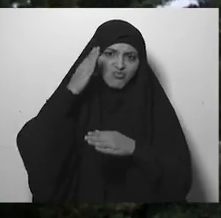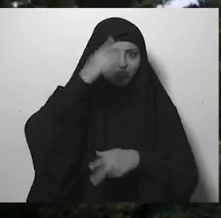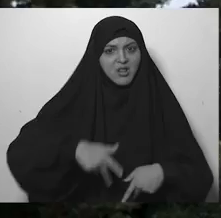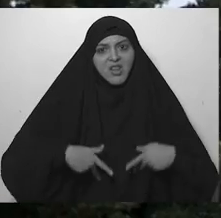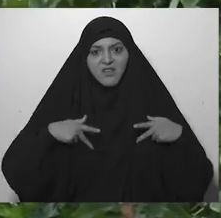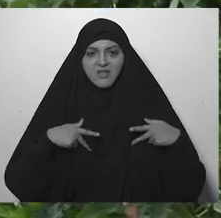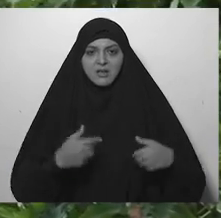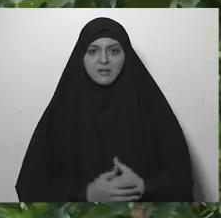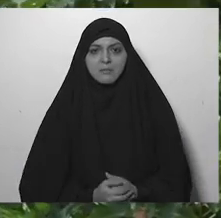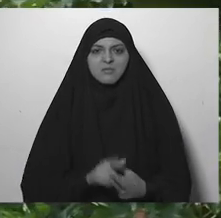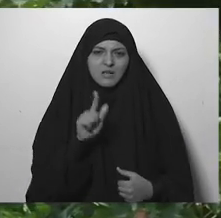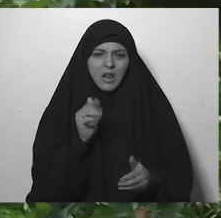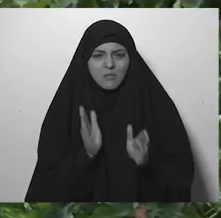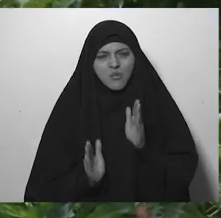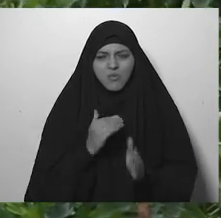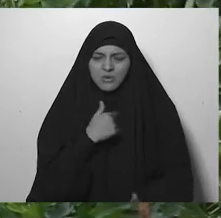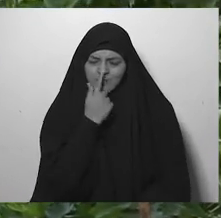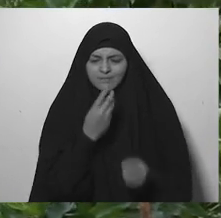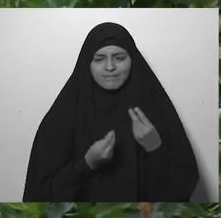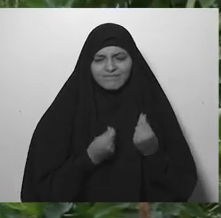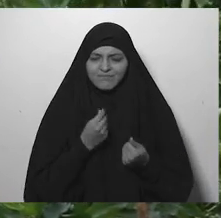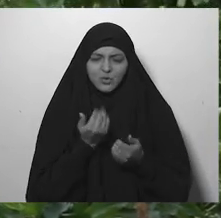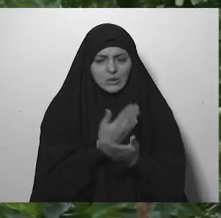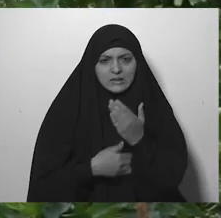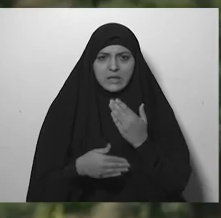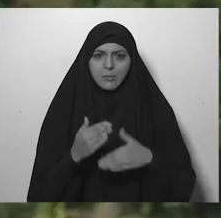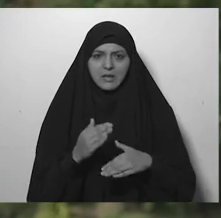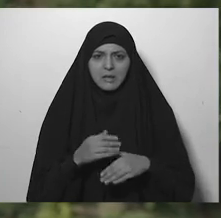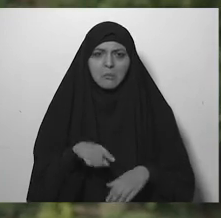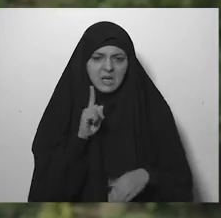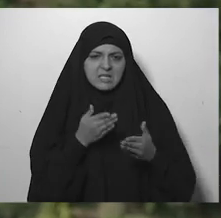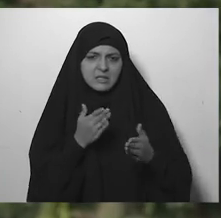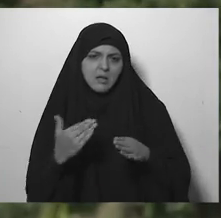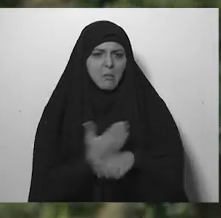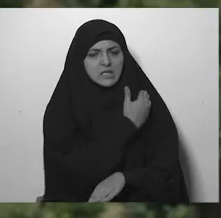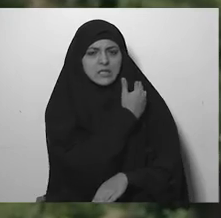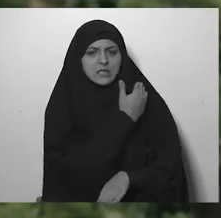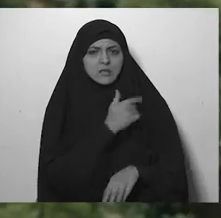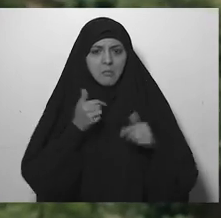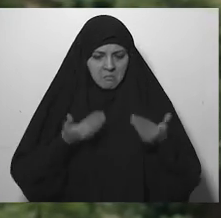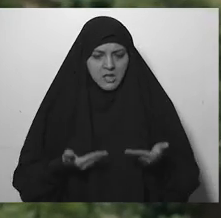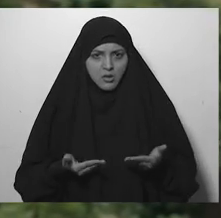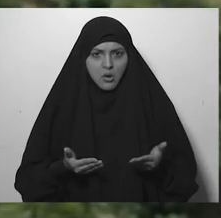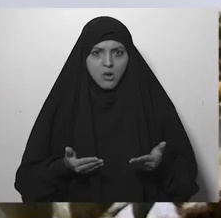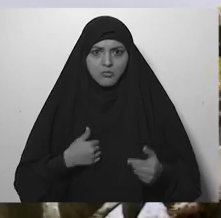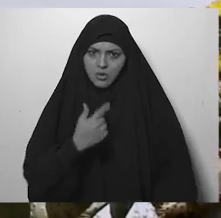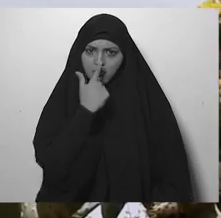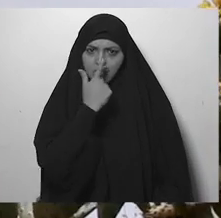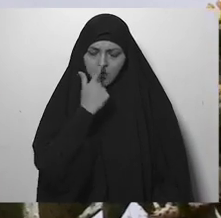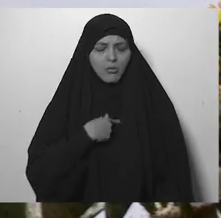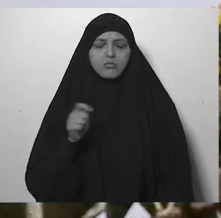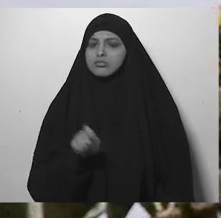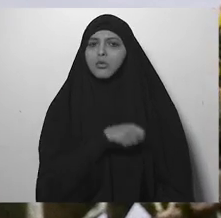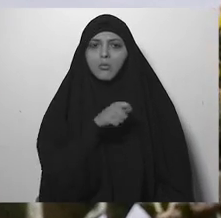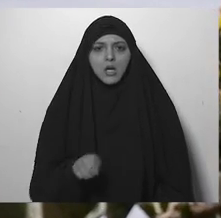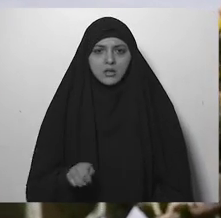vie. Malgré, il y a des moments que je sens que je suis handicapé, et ça, c'est de passé. Mais à ce moment-là, je